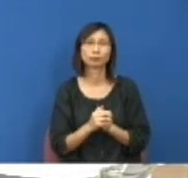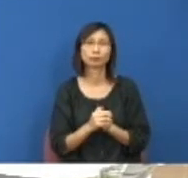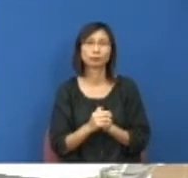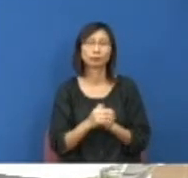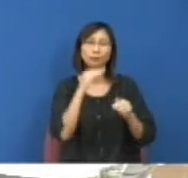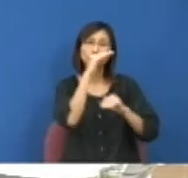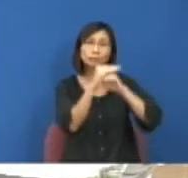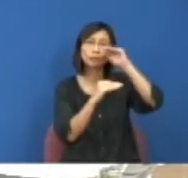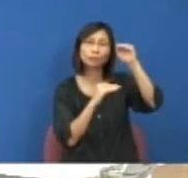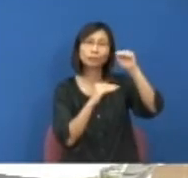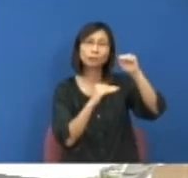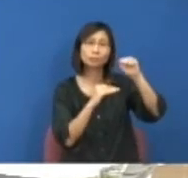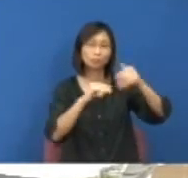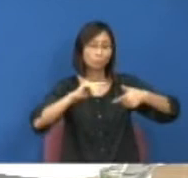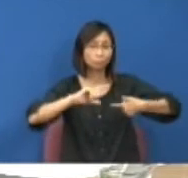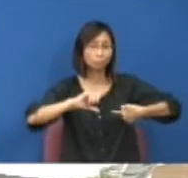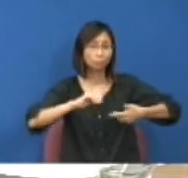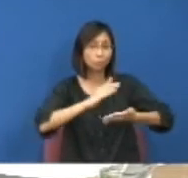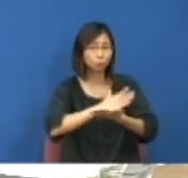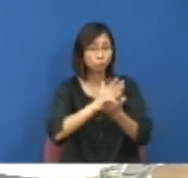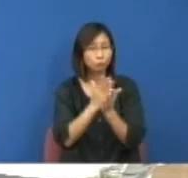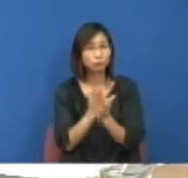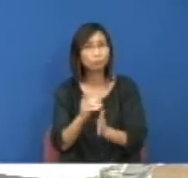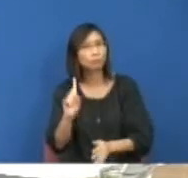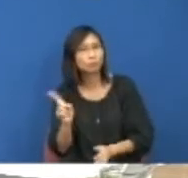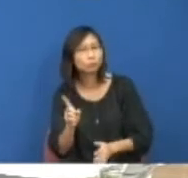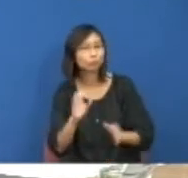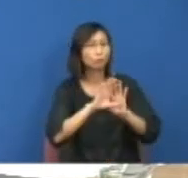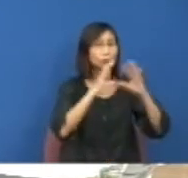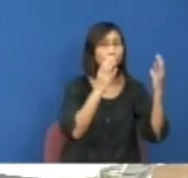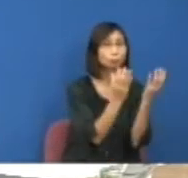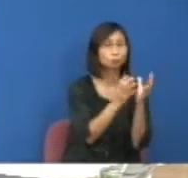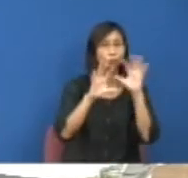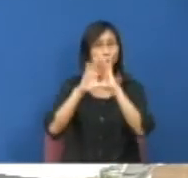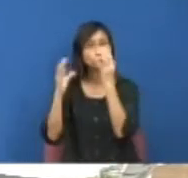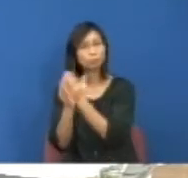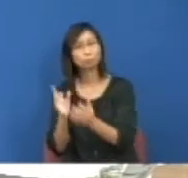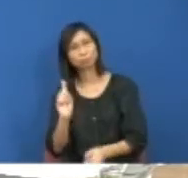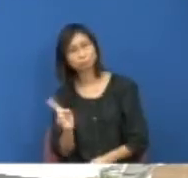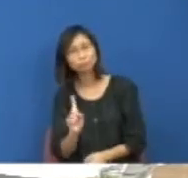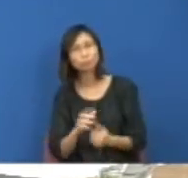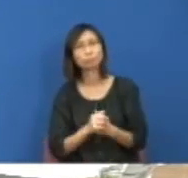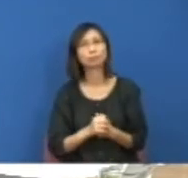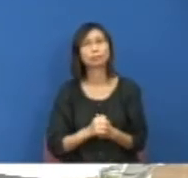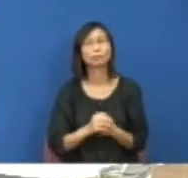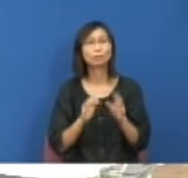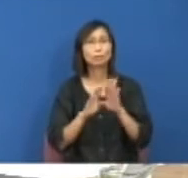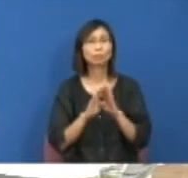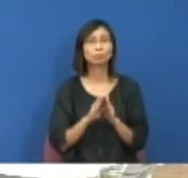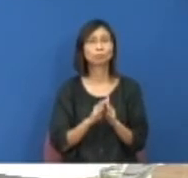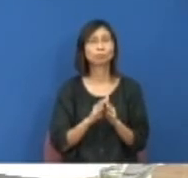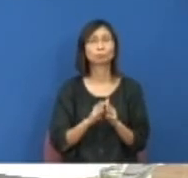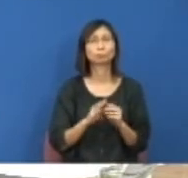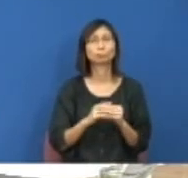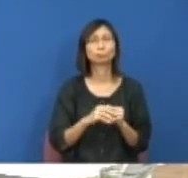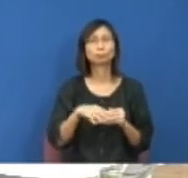呢啲階級嘅狀況係點咧？佢諗咩咧？佢而家組織咗喺邊度咧？呢啲唔談嘅時候咧，即係純粹講階級或者階級鬥爭咧，當然